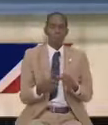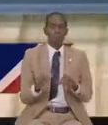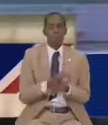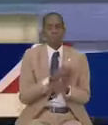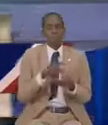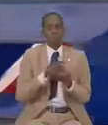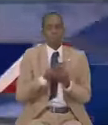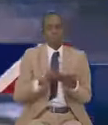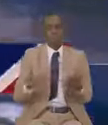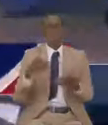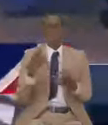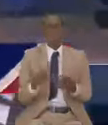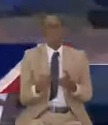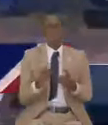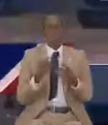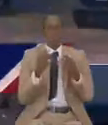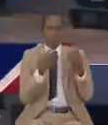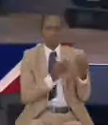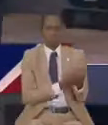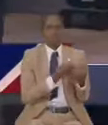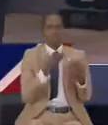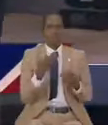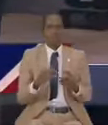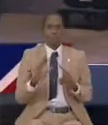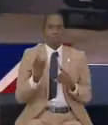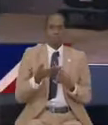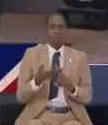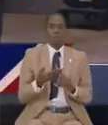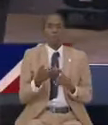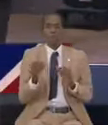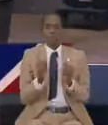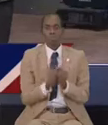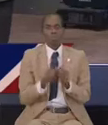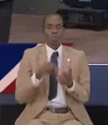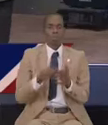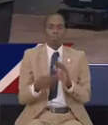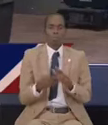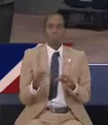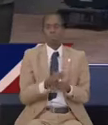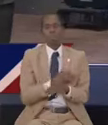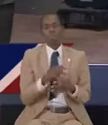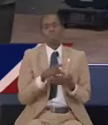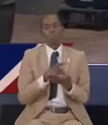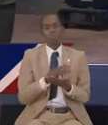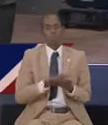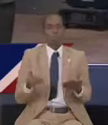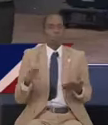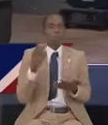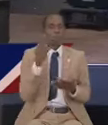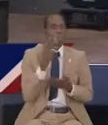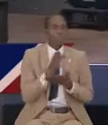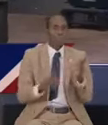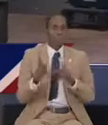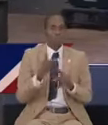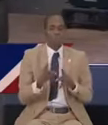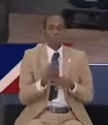conviction il y a déjà ici sur terre ils n'ont pas de conviction